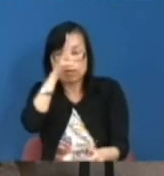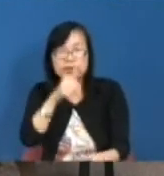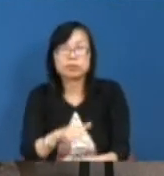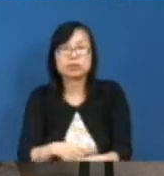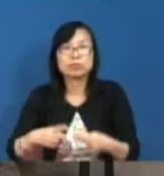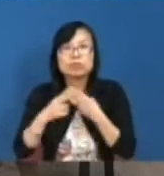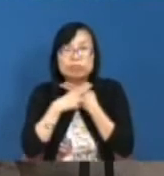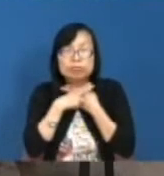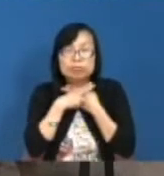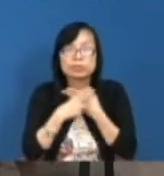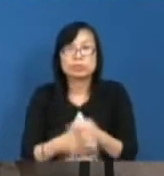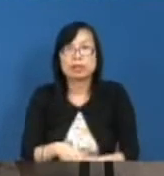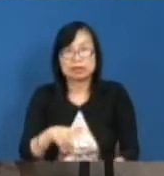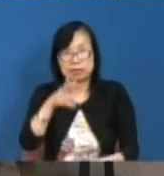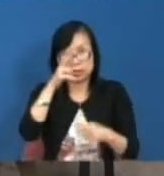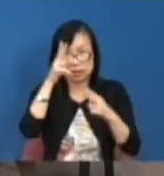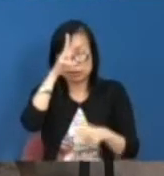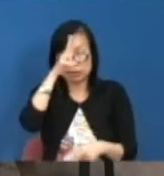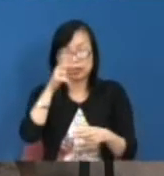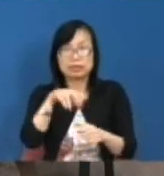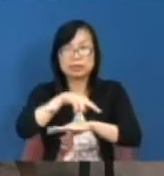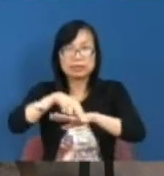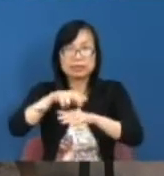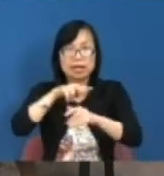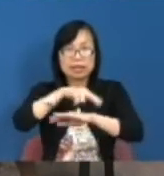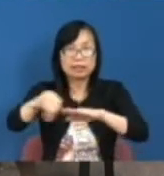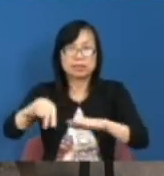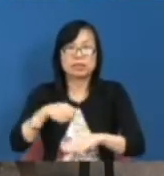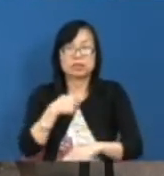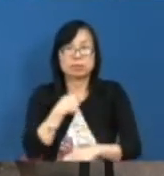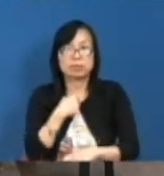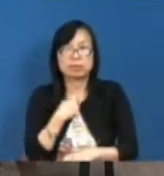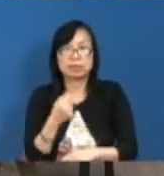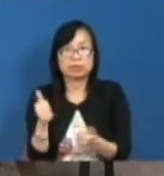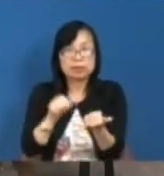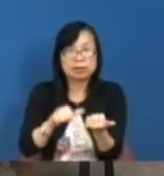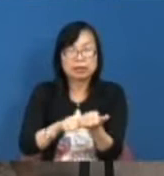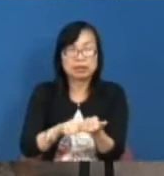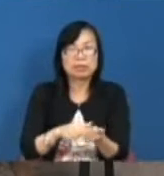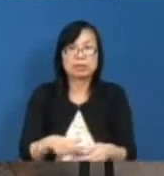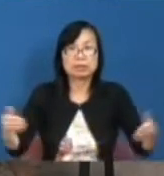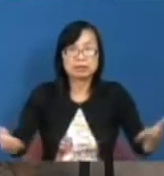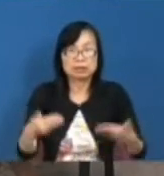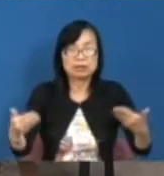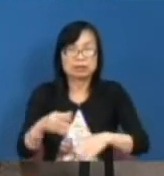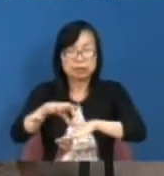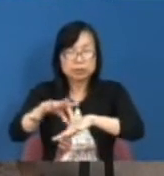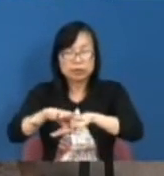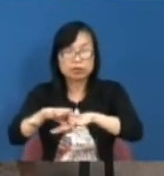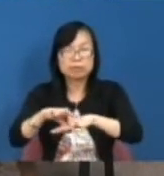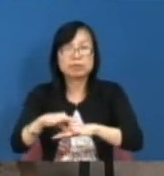矛盾。話佢啲政策單一，淨係靠佢炒地產、炒金融。 跟住我送啲金融俾你， 咁啊要 炒興佢，